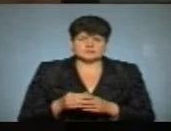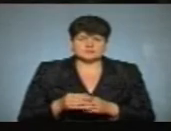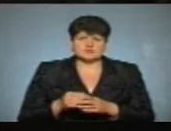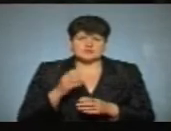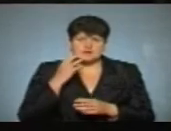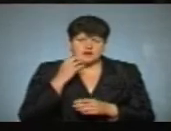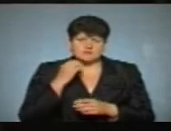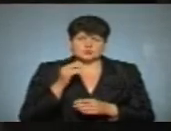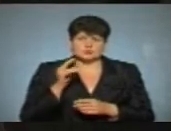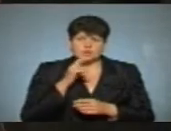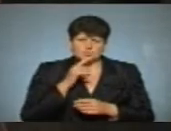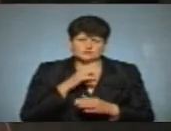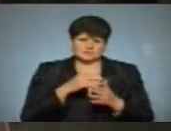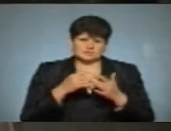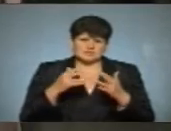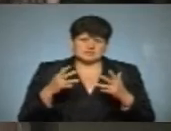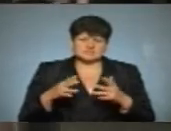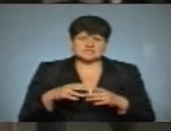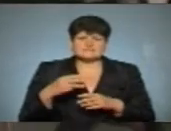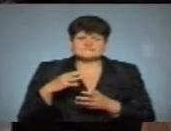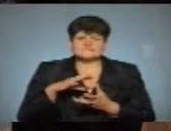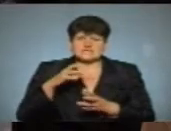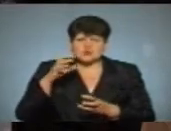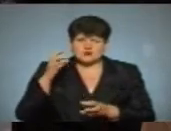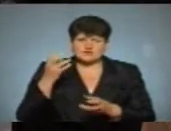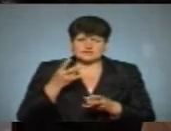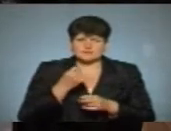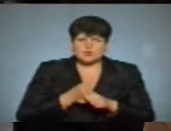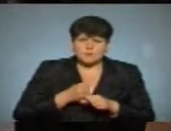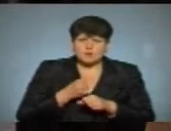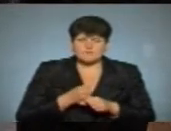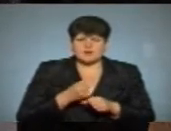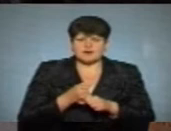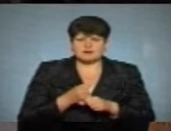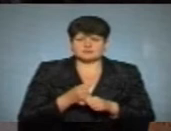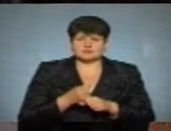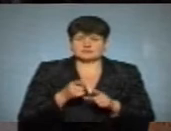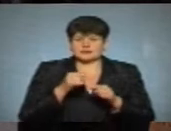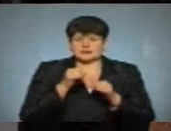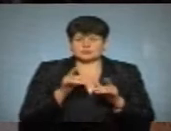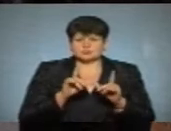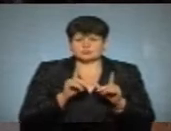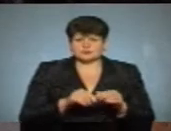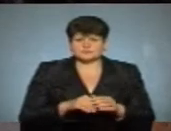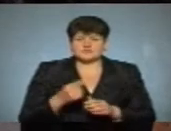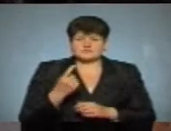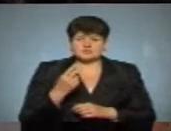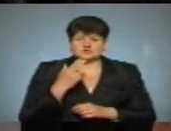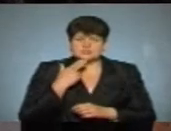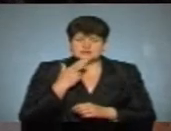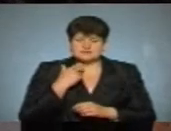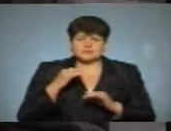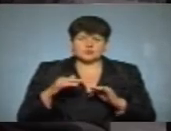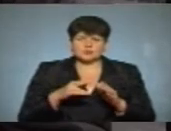що. Казали з першого числа, прийшов, а нема. Тернополянка Оксана Борщук чекає на електричку «Тернопіль-Заліщики», їде